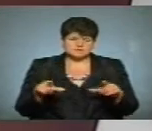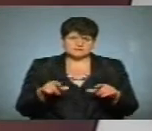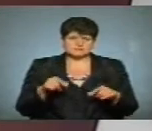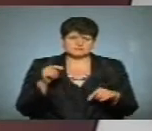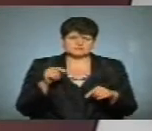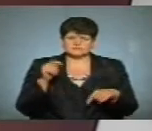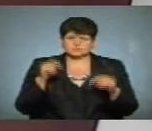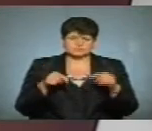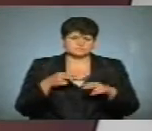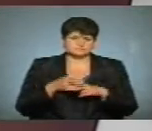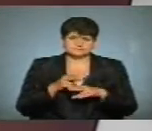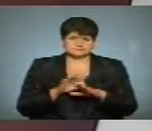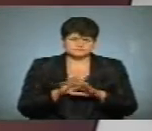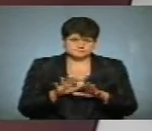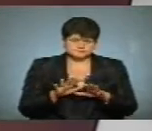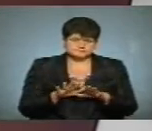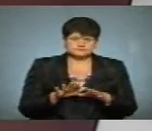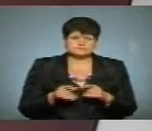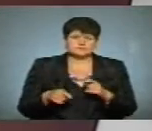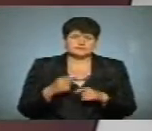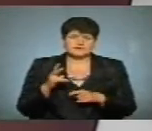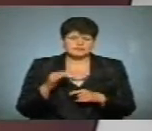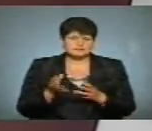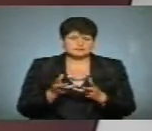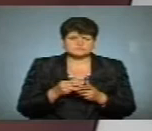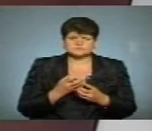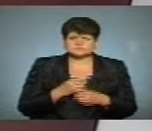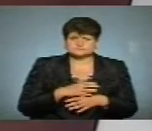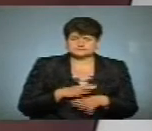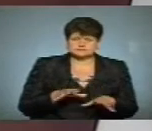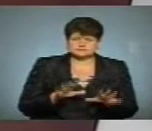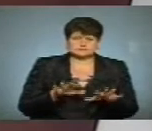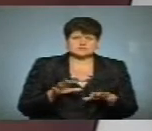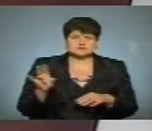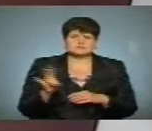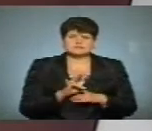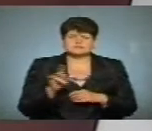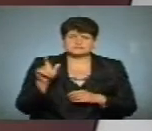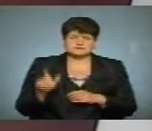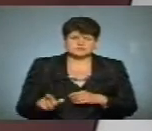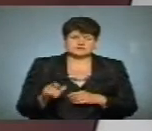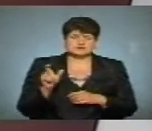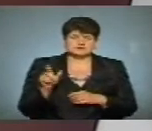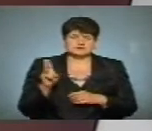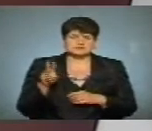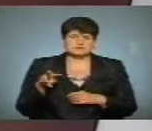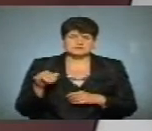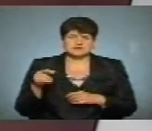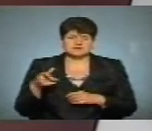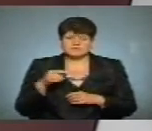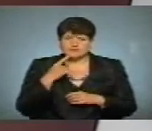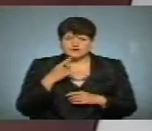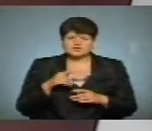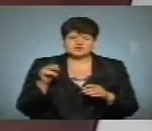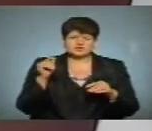його словами, збитків, яких злива завдала жителям села, ще не порахували. Місцевий священник Євген Шмігіль каже, злива змила все,